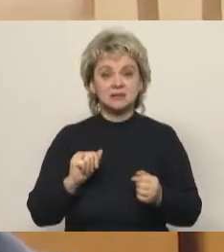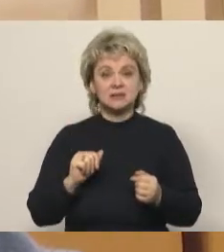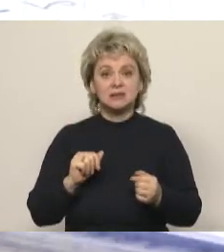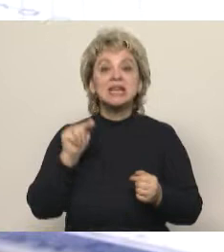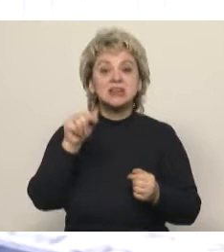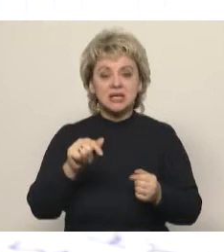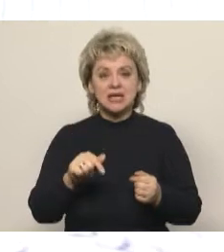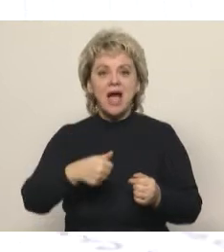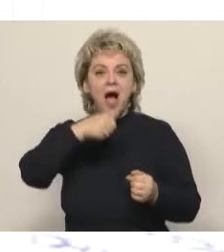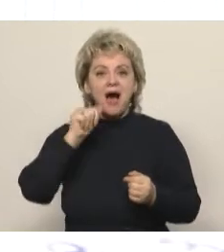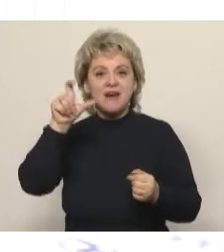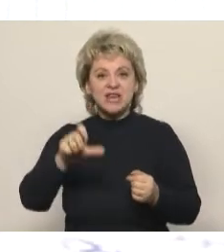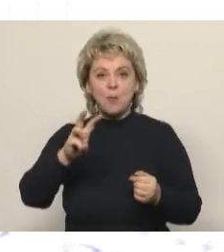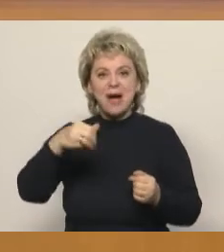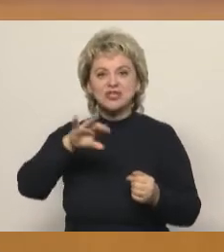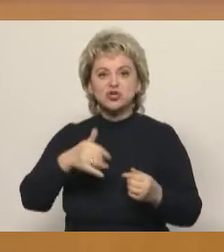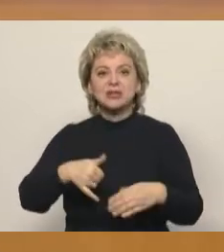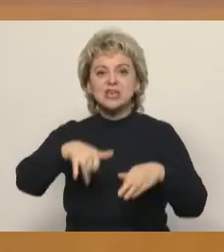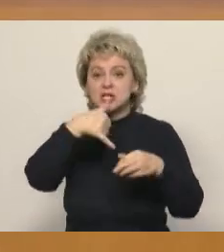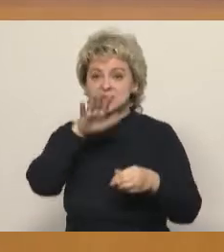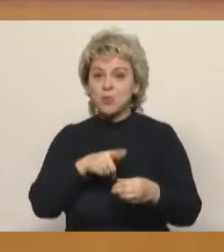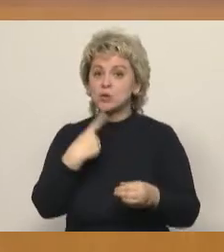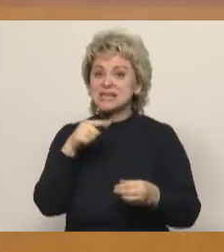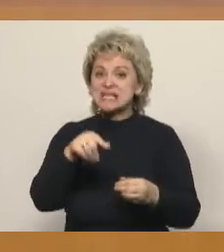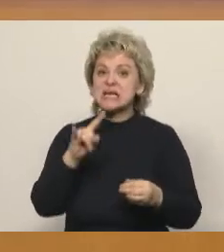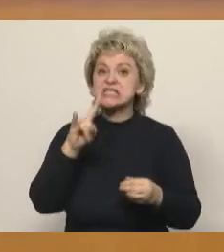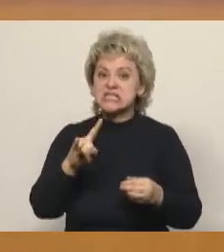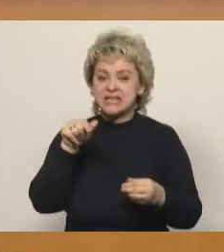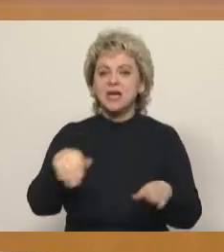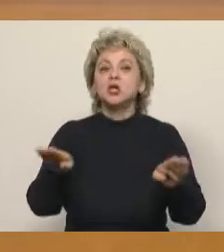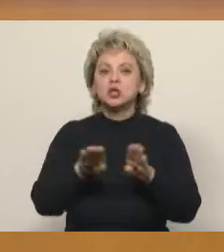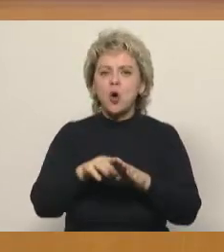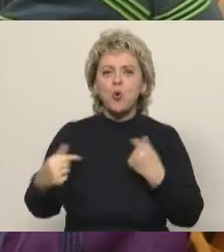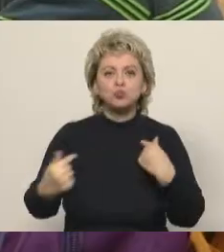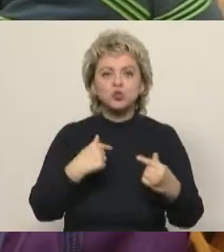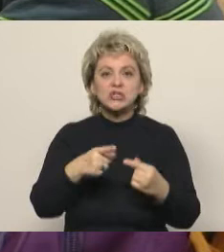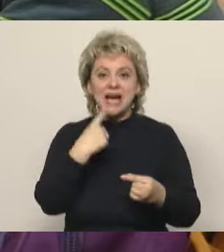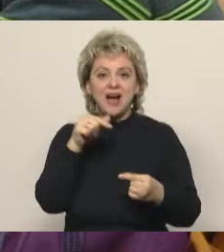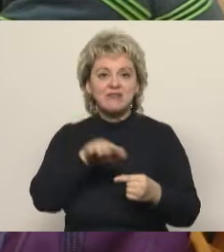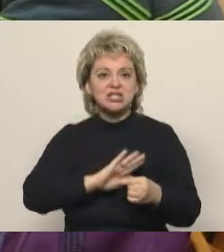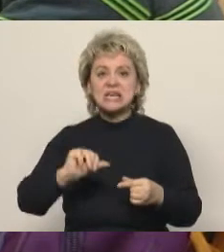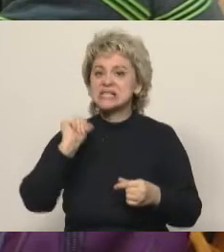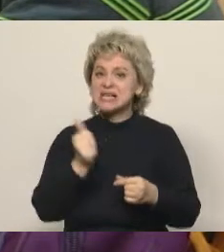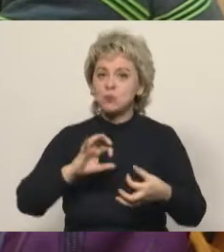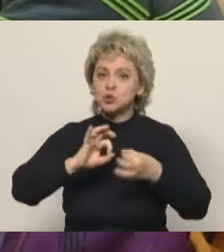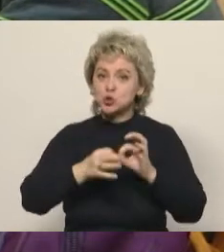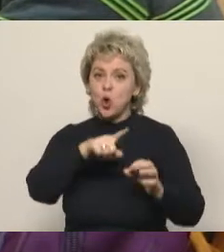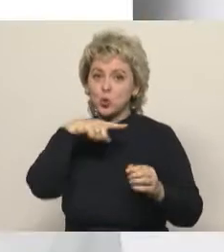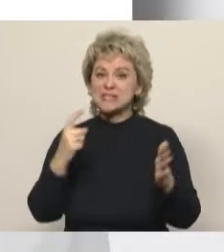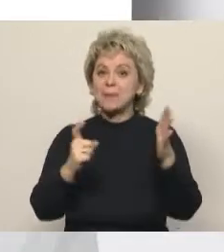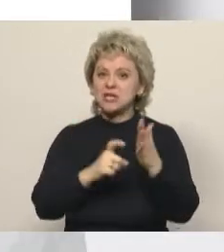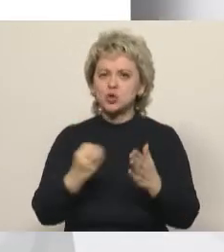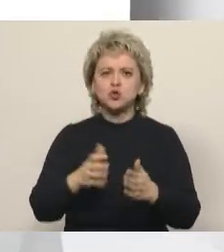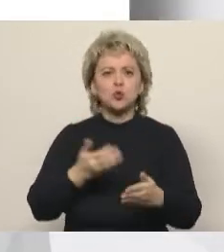Ты. Африканец Мандижа так и не смог произнести «ы». Но такое мучительное произношение не самое сложное в русском языке.